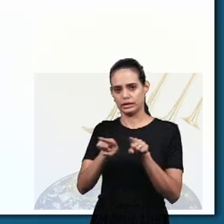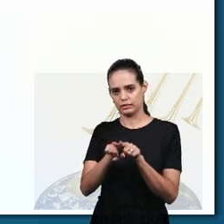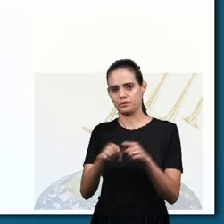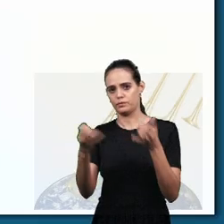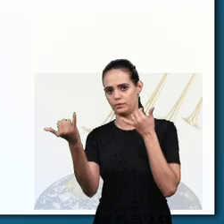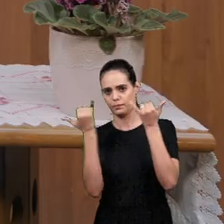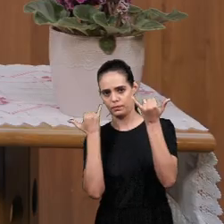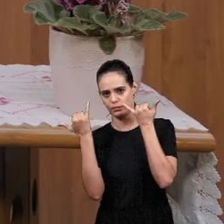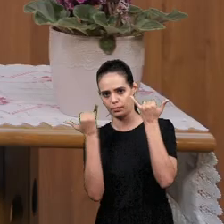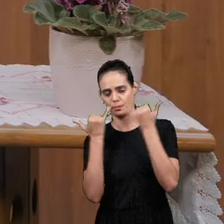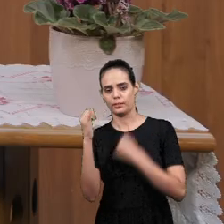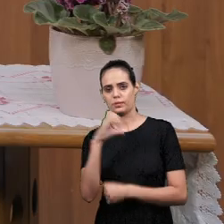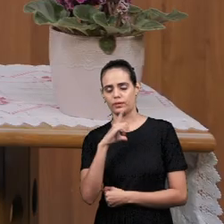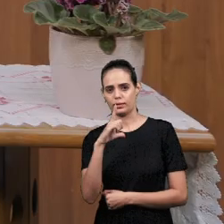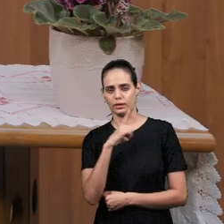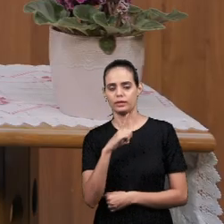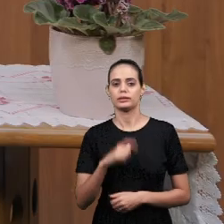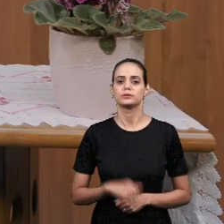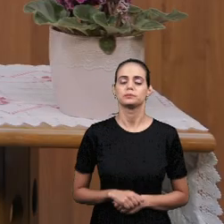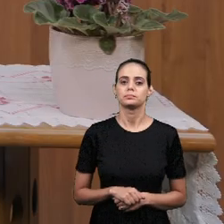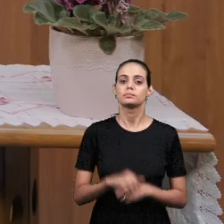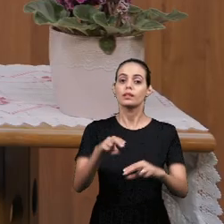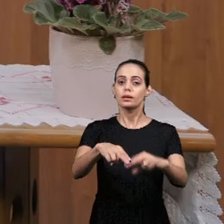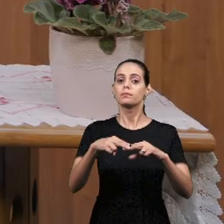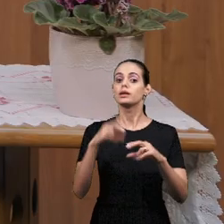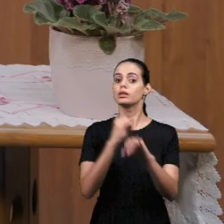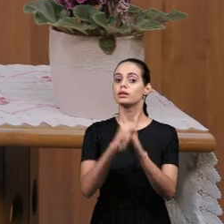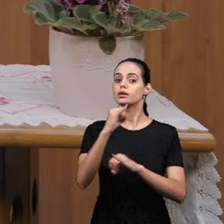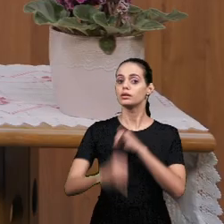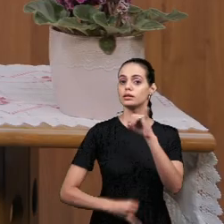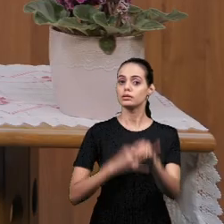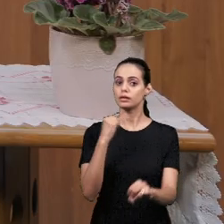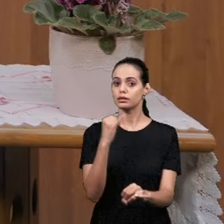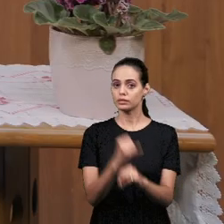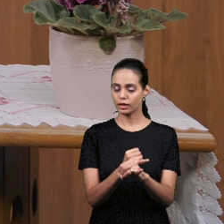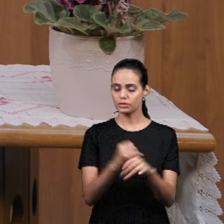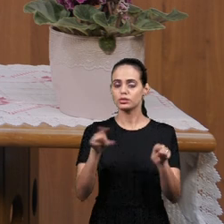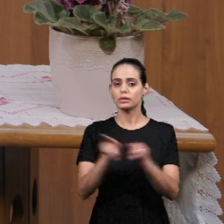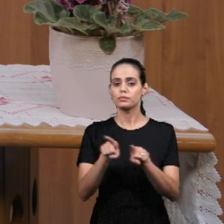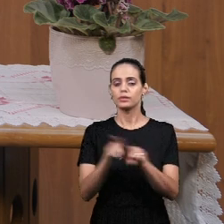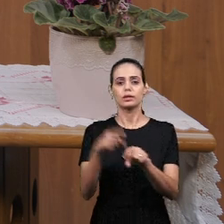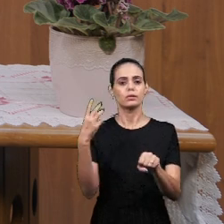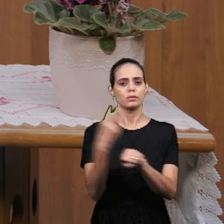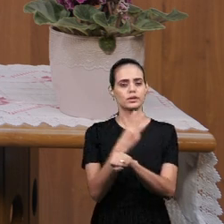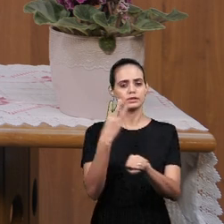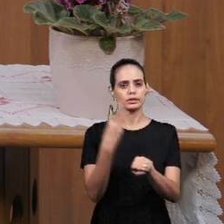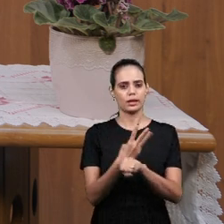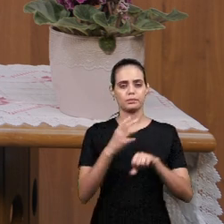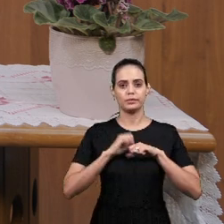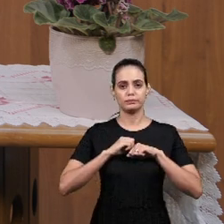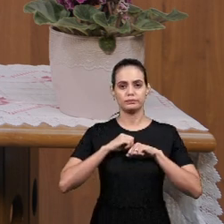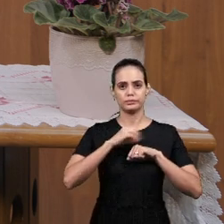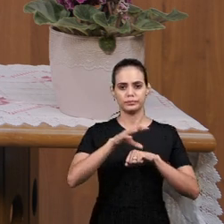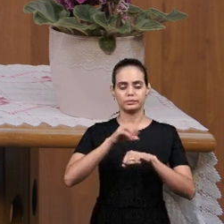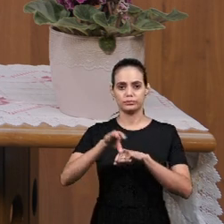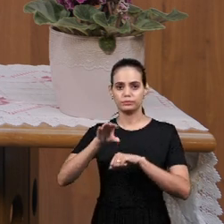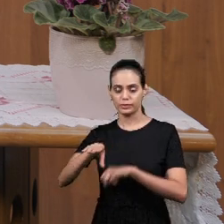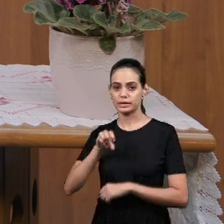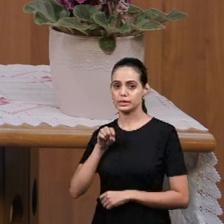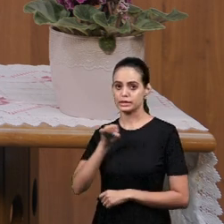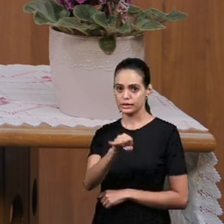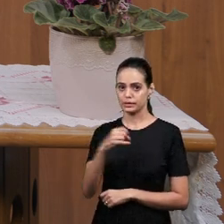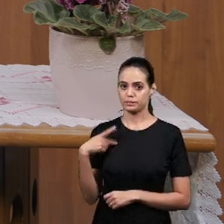sont distribués par Internet, sont distribués par WhatsApp, mais les pasteurs qui souhaitent peuvent solliciter au